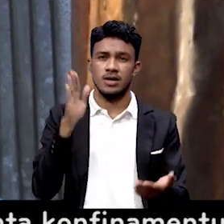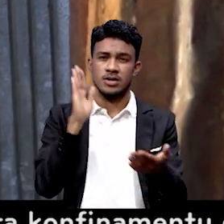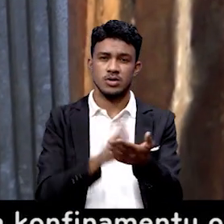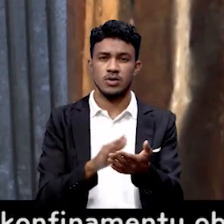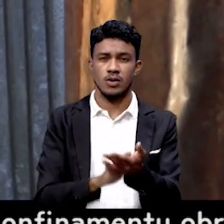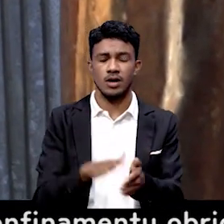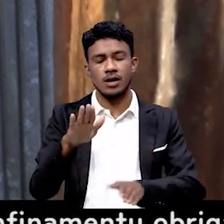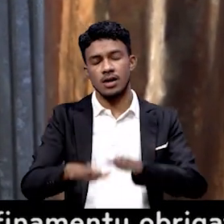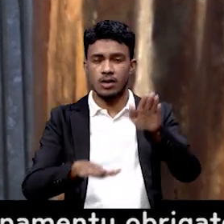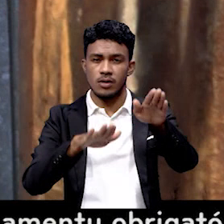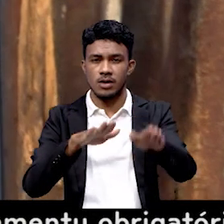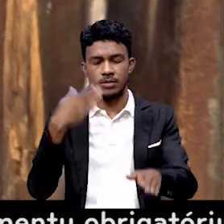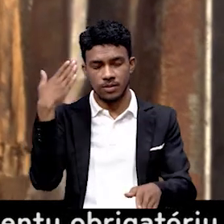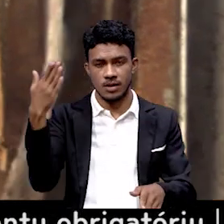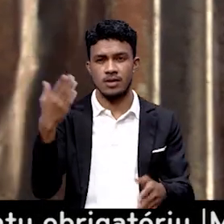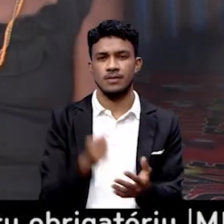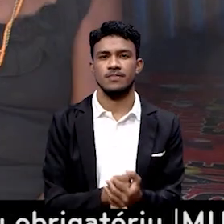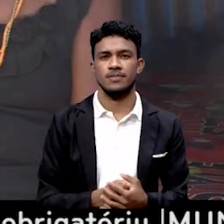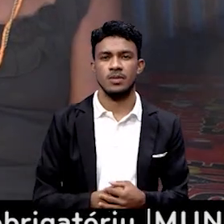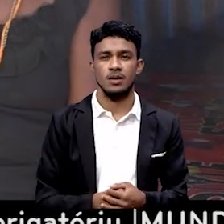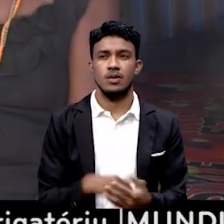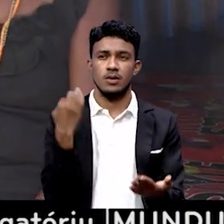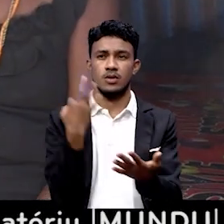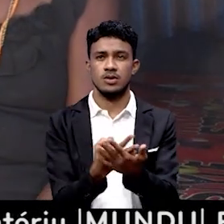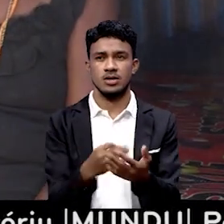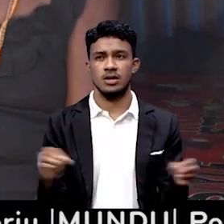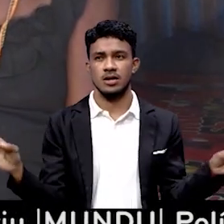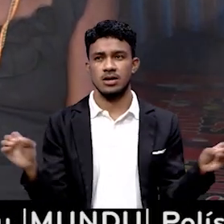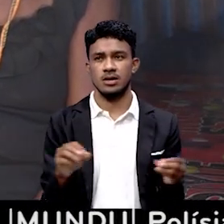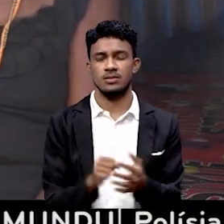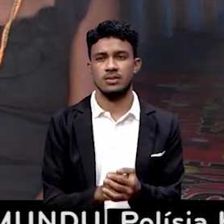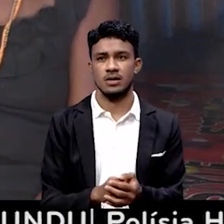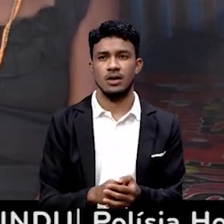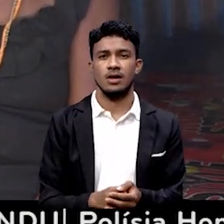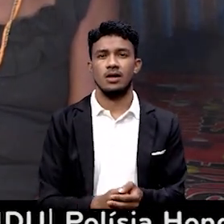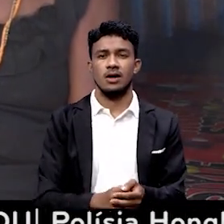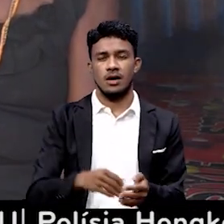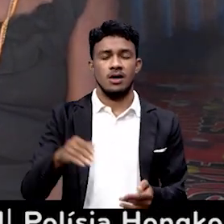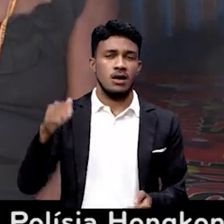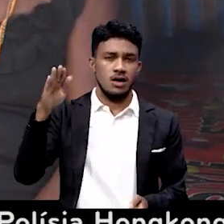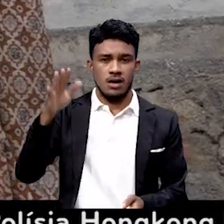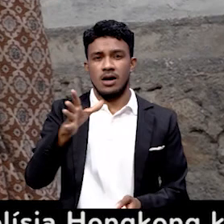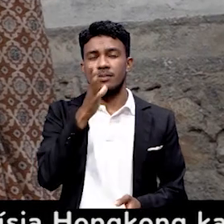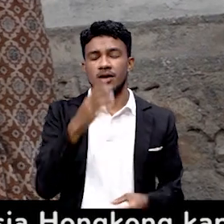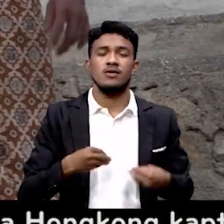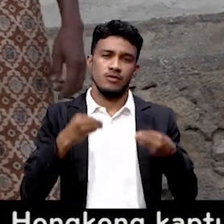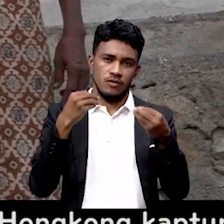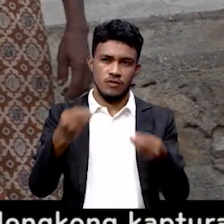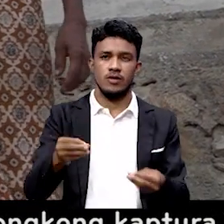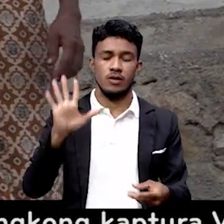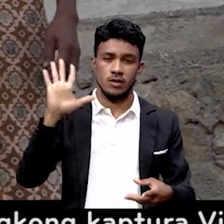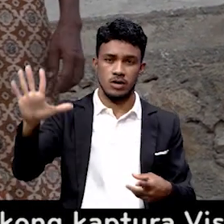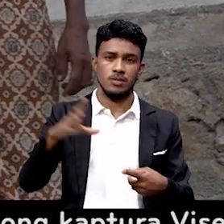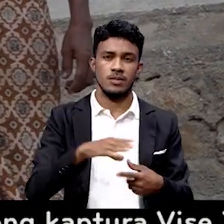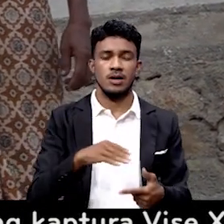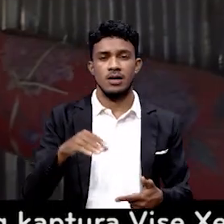laud e paung pas nia laud e osan nai nia da ya ma o po quarter de a hau